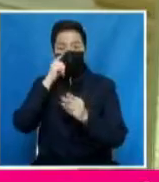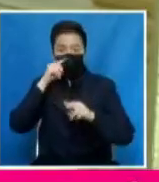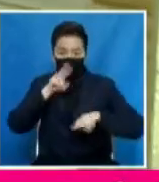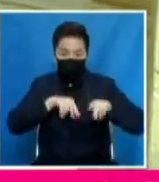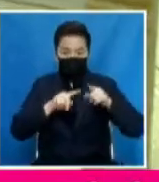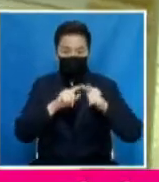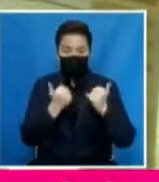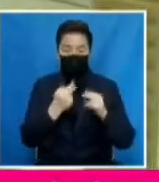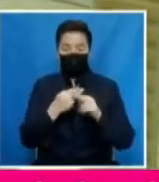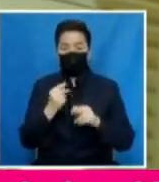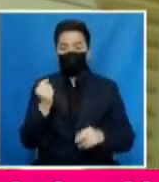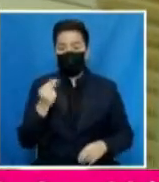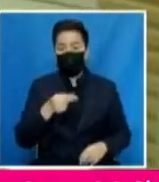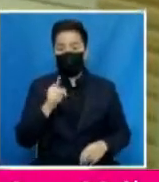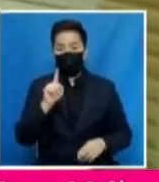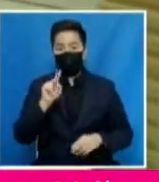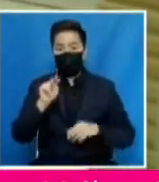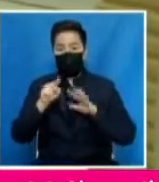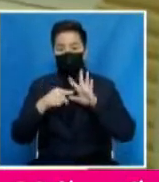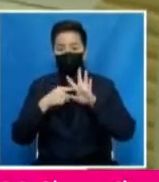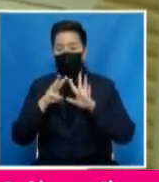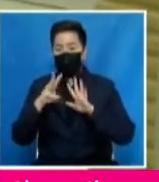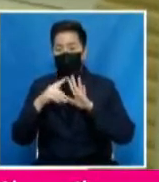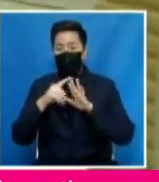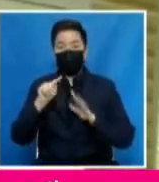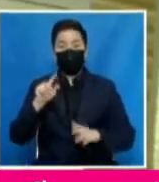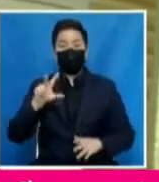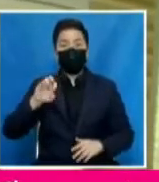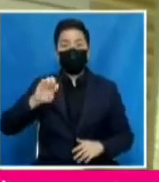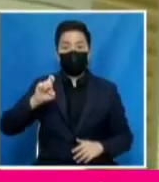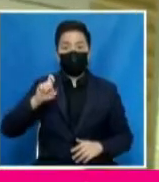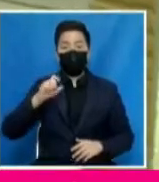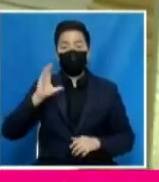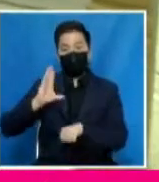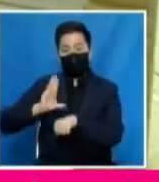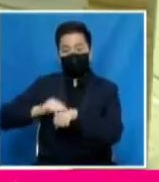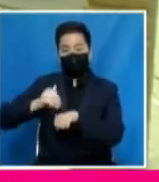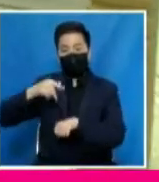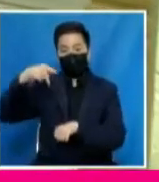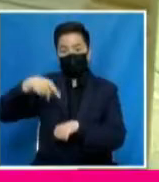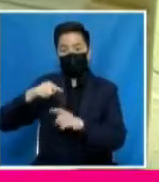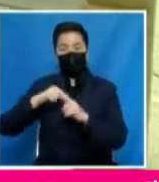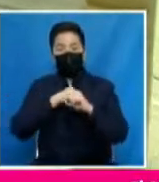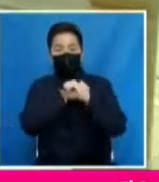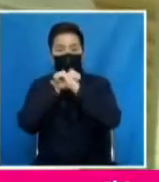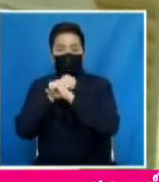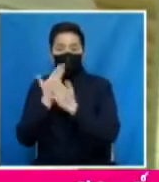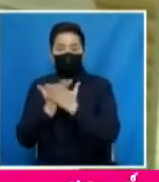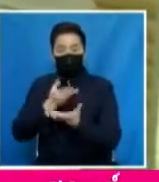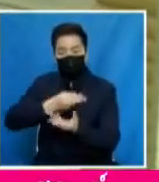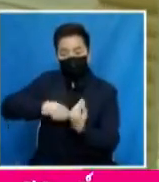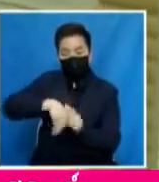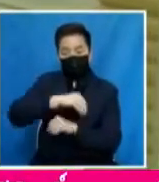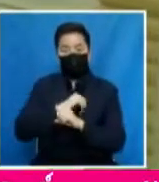ธนาวุฒิโชติรัตนเพชรนักทรัพยากรบุคคลชำนาญการพิเศษสำนักงานป้องกันและปราบปรามการฟ